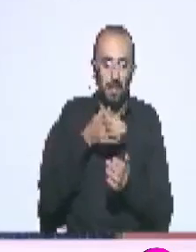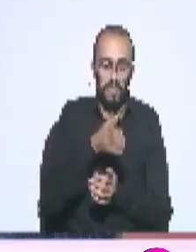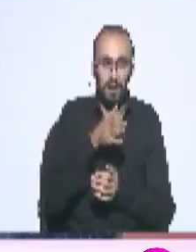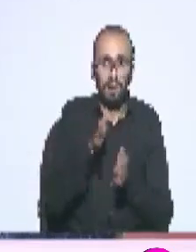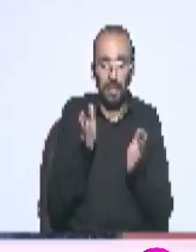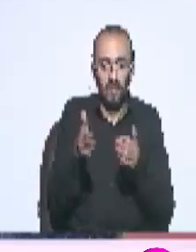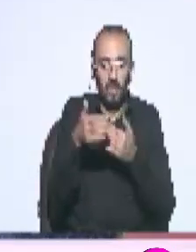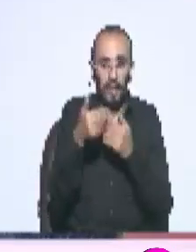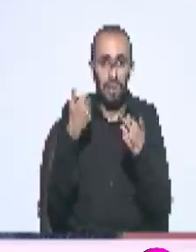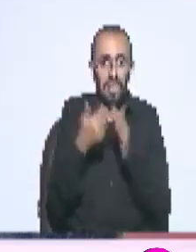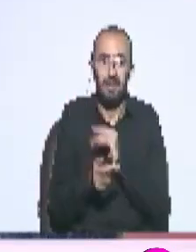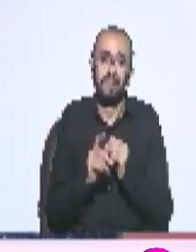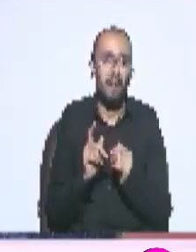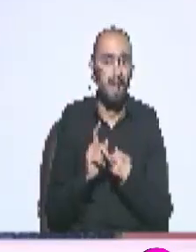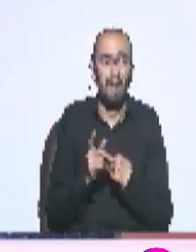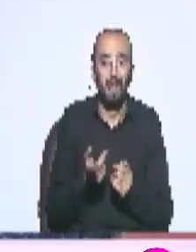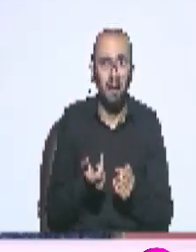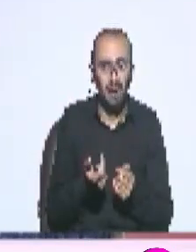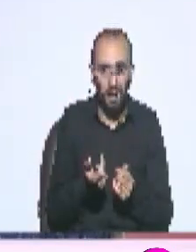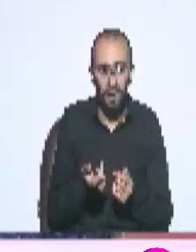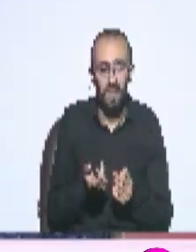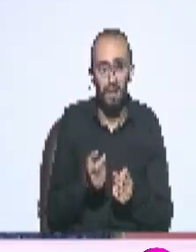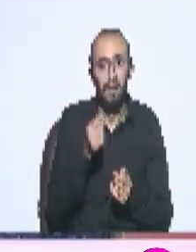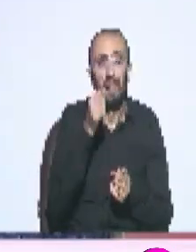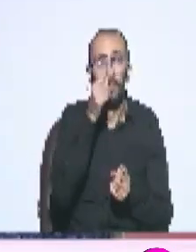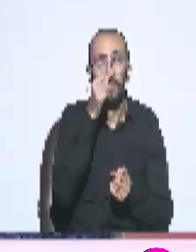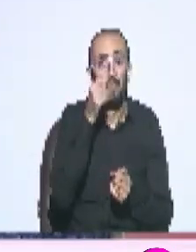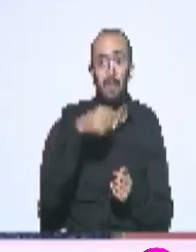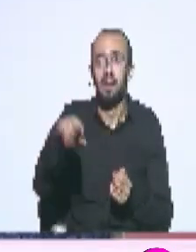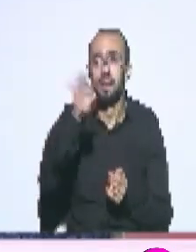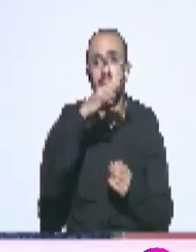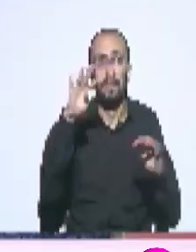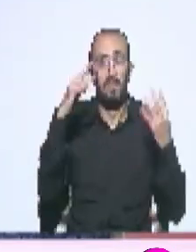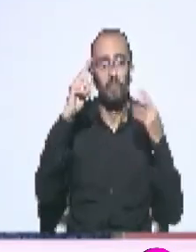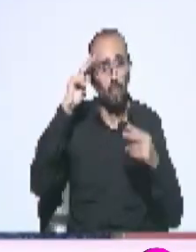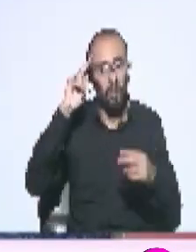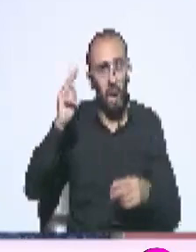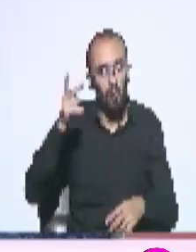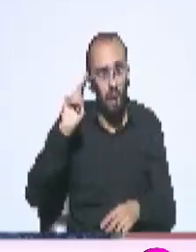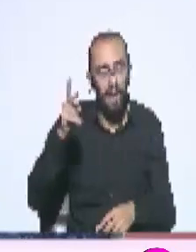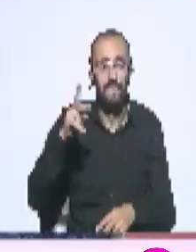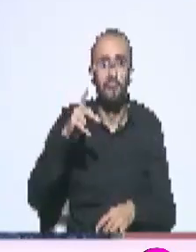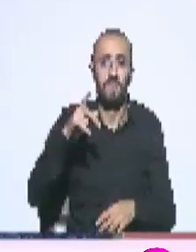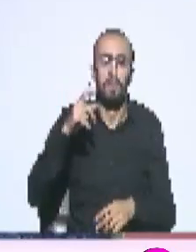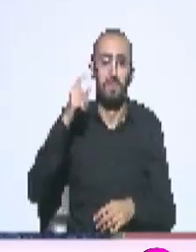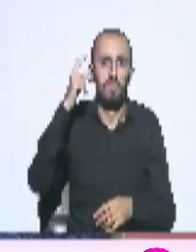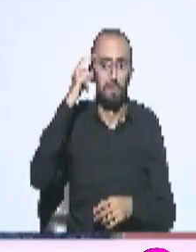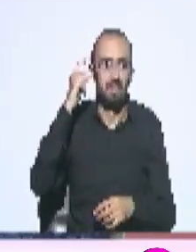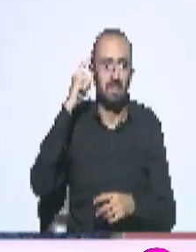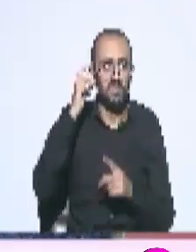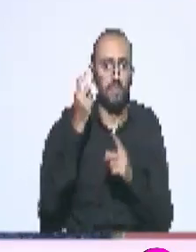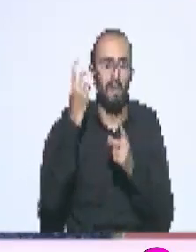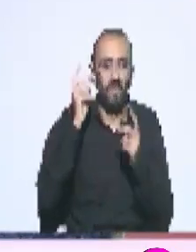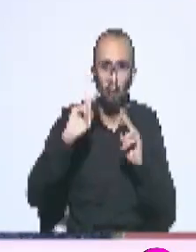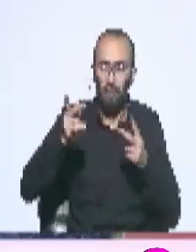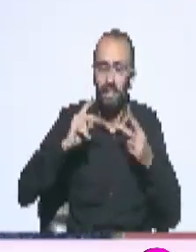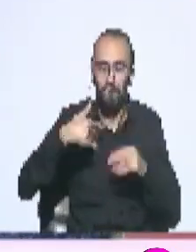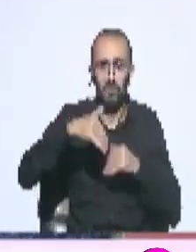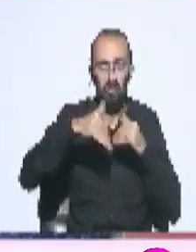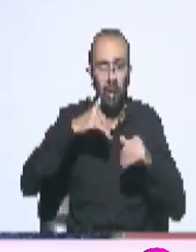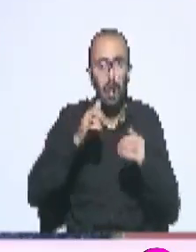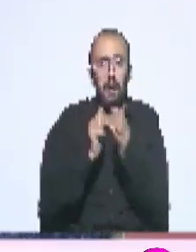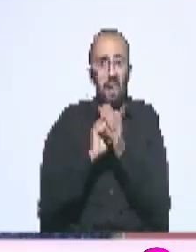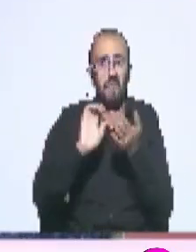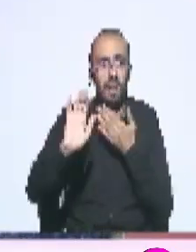جوه صندوق ازاز انا بتعرض لعقلي ثانيه وفكر ثاني من الناس اللي حواليا في الشغل حتى في الشارع في